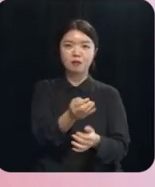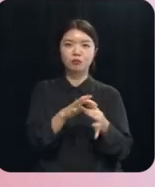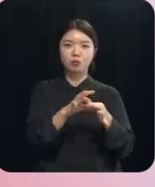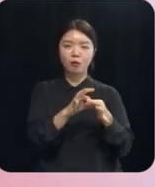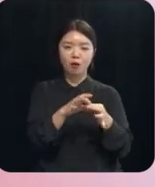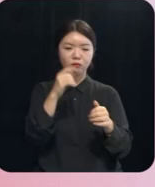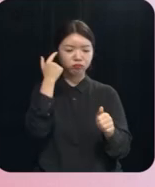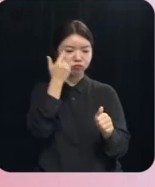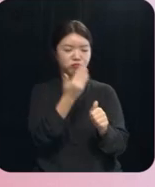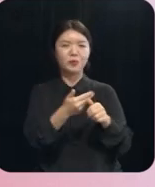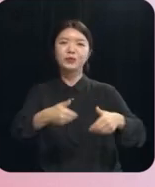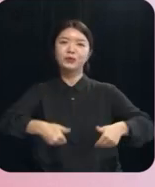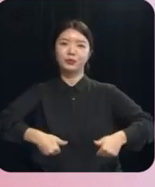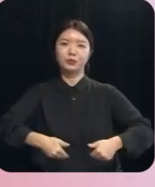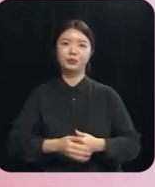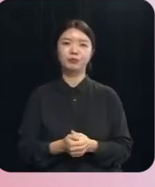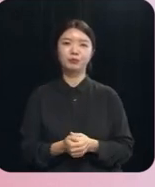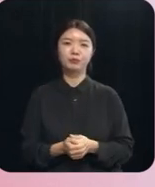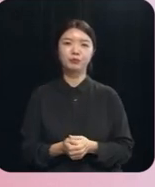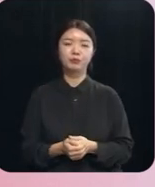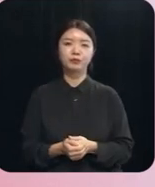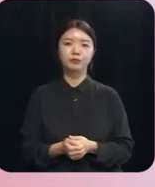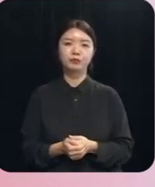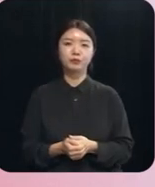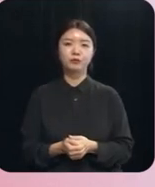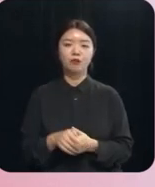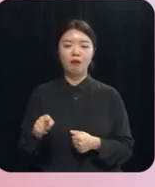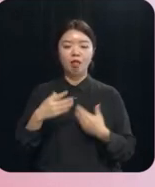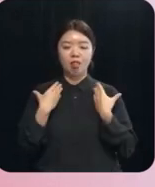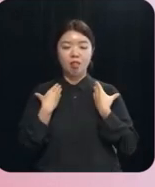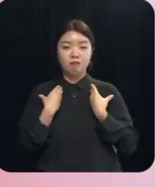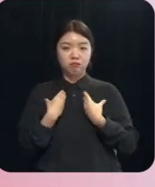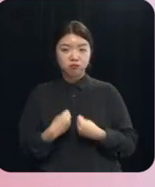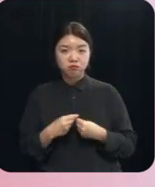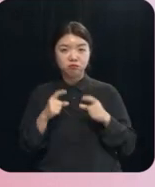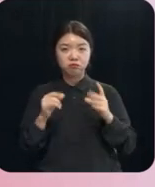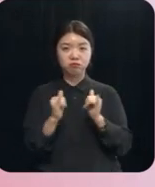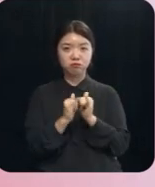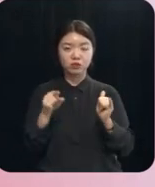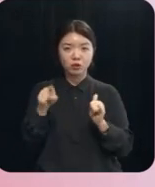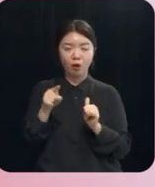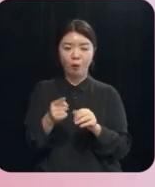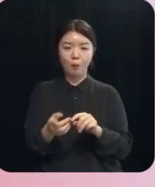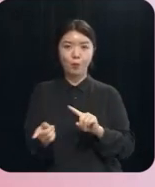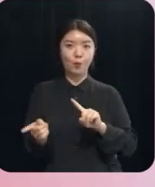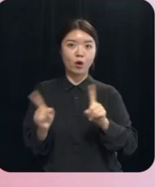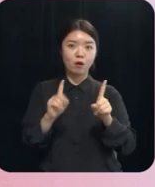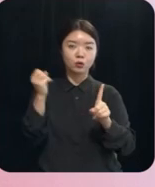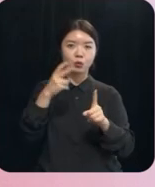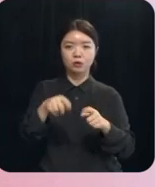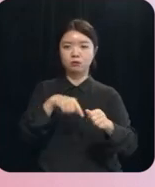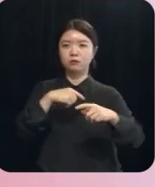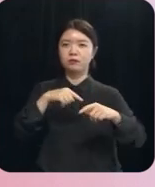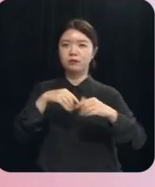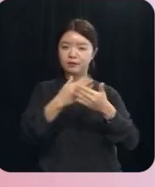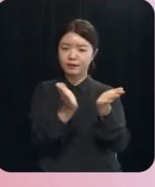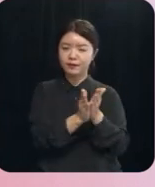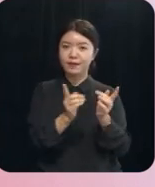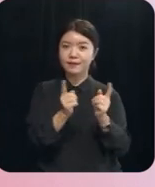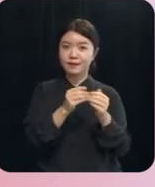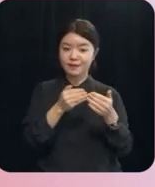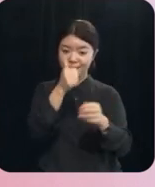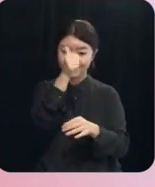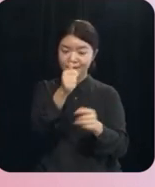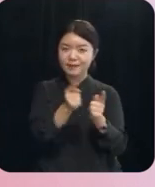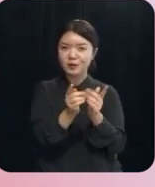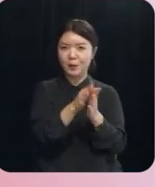묻지 않을 수 없습니다. 그렇게 실망한 도민들은 기초단체의 부활과 단체장 직선제를 희망하고